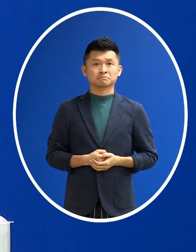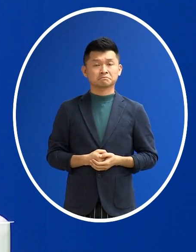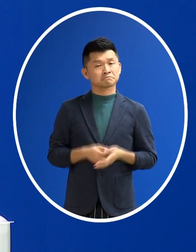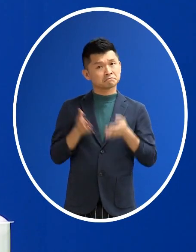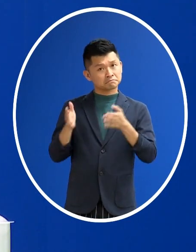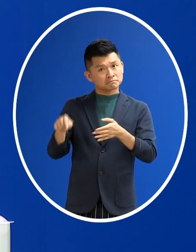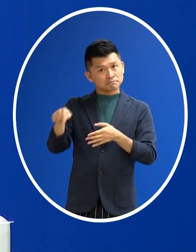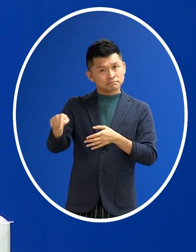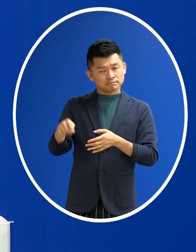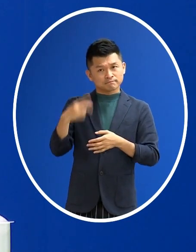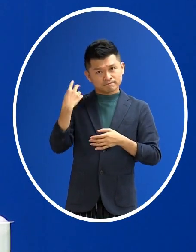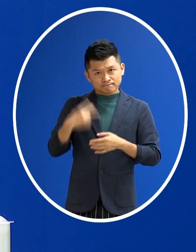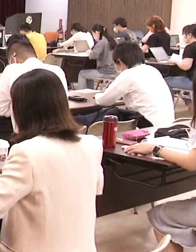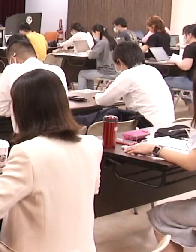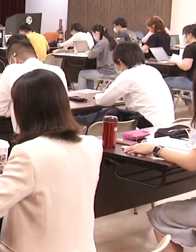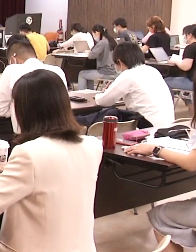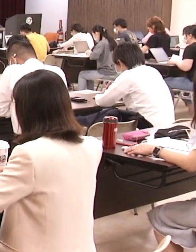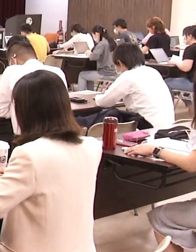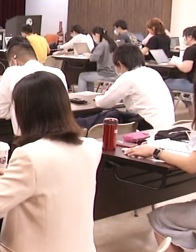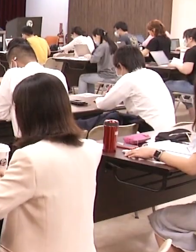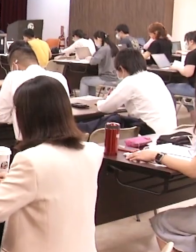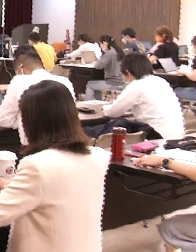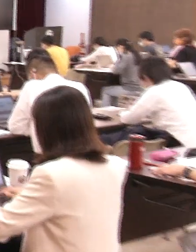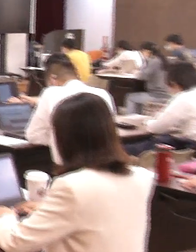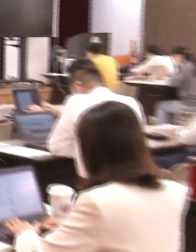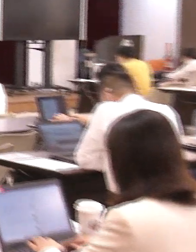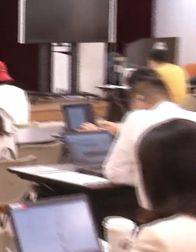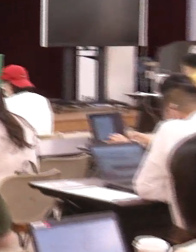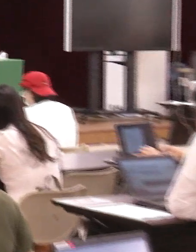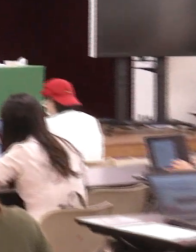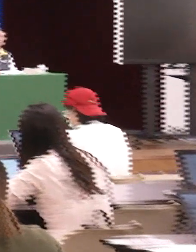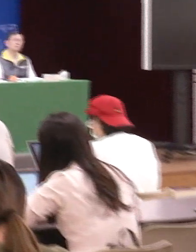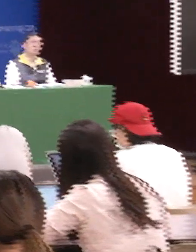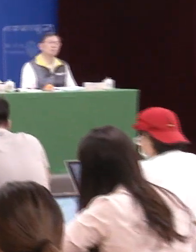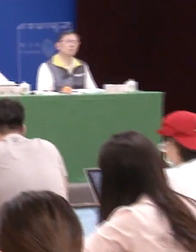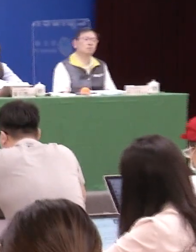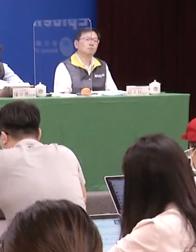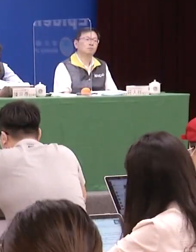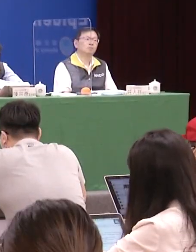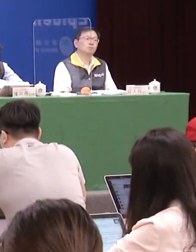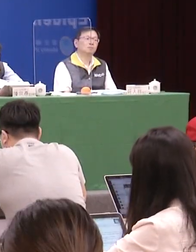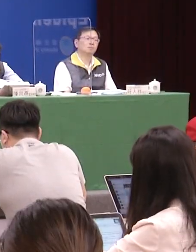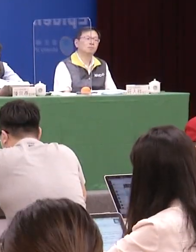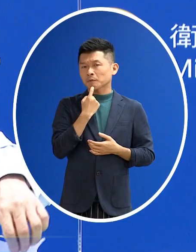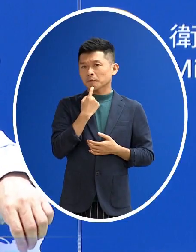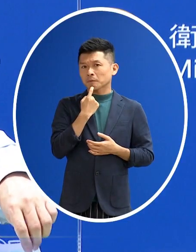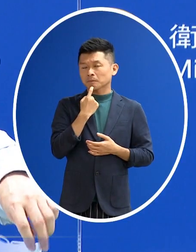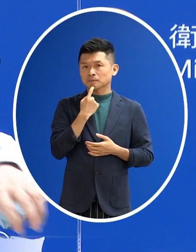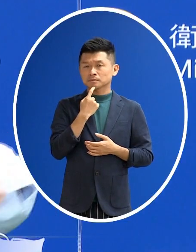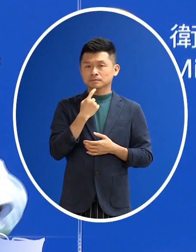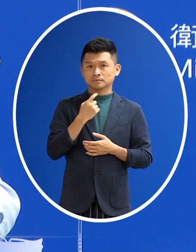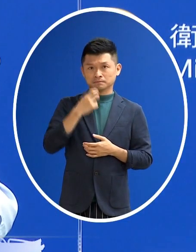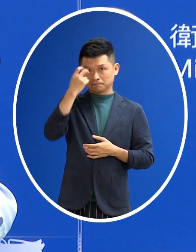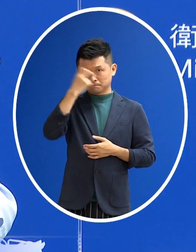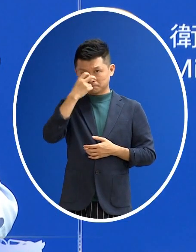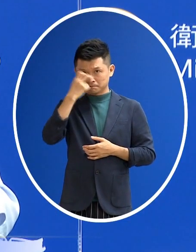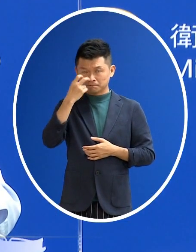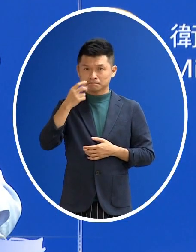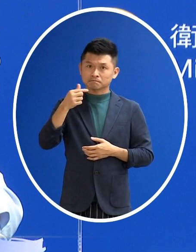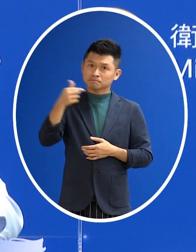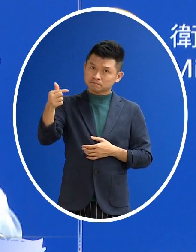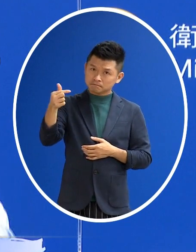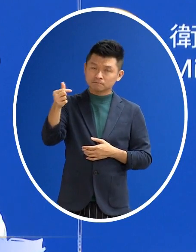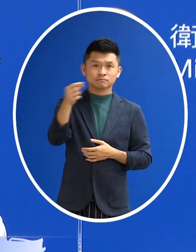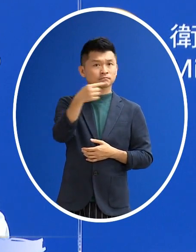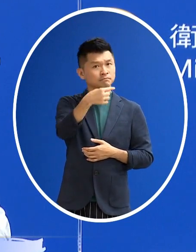续向菲律宾进行了解，并且也针对18名非籍个案框列372人。 不管他们检验的结果，我